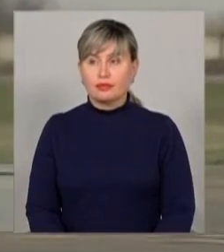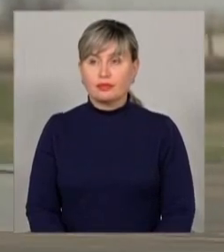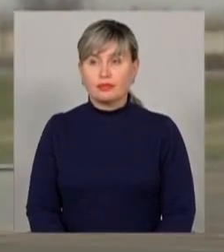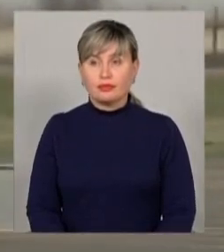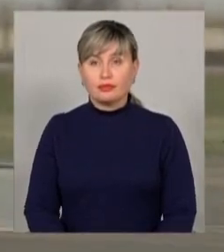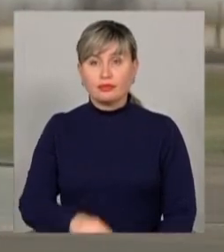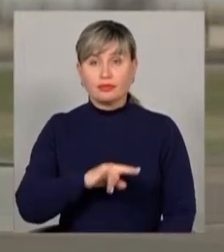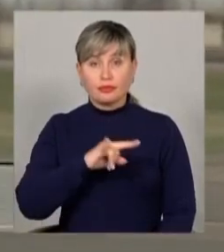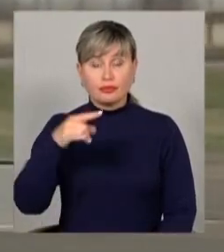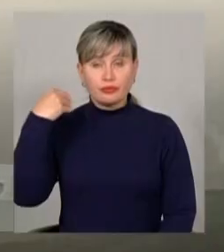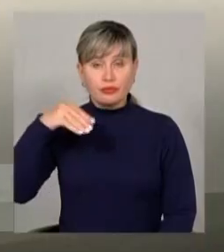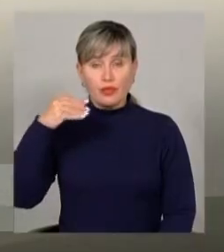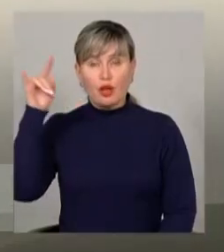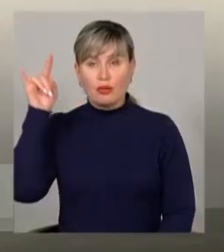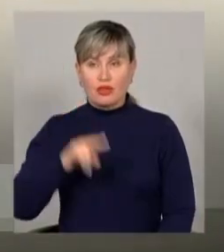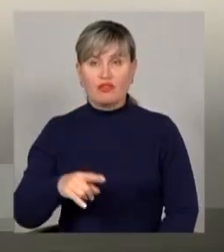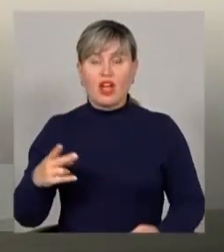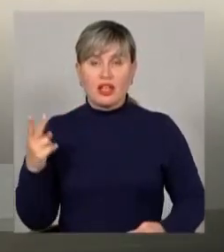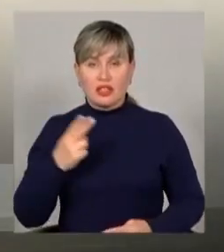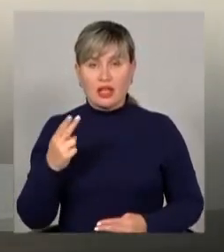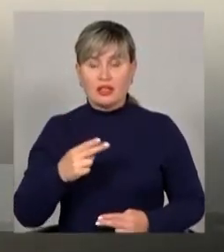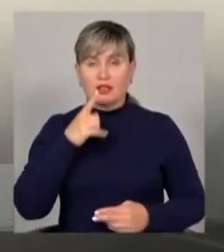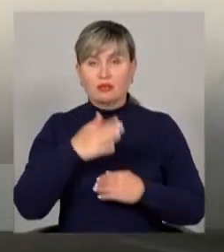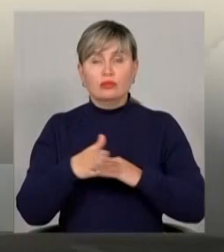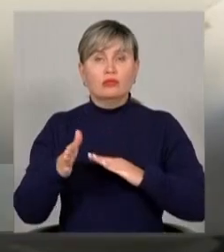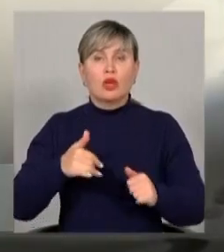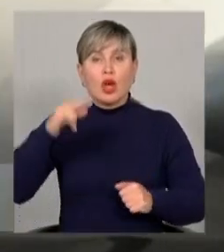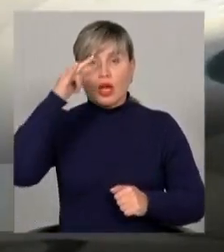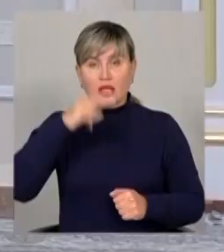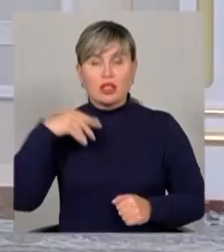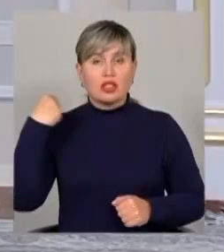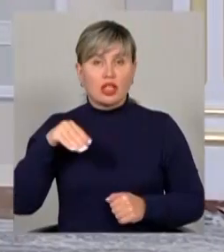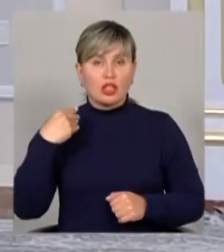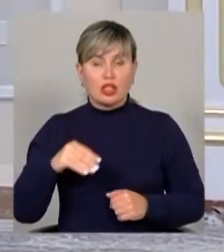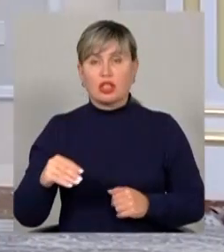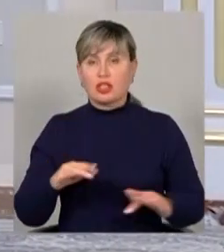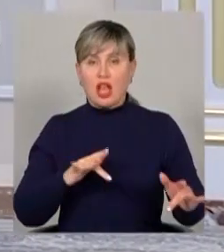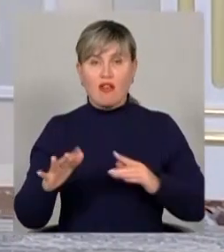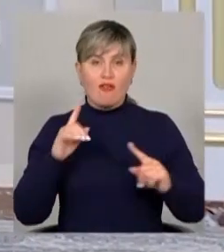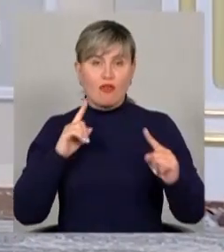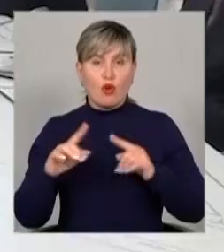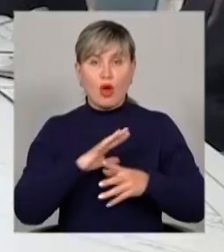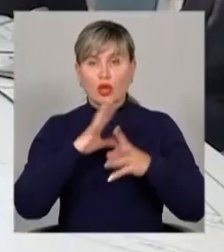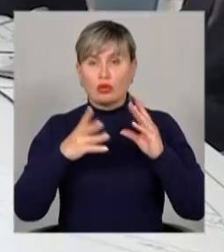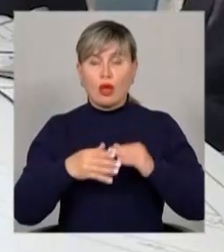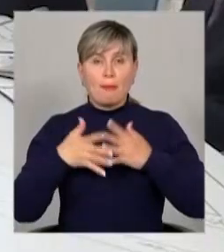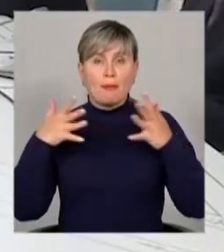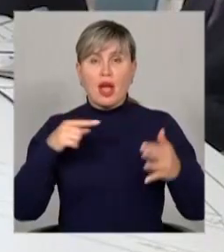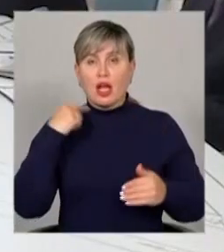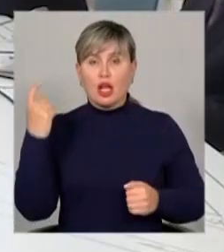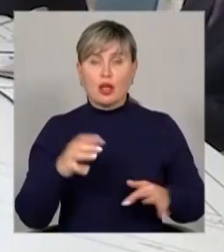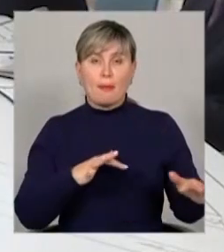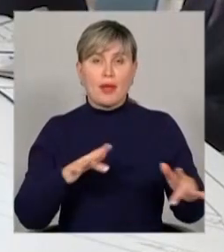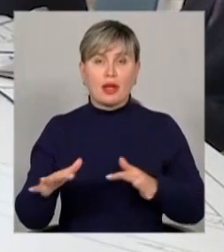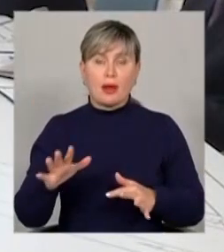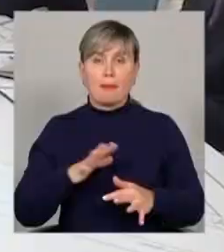Борт президента Таджикистана приземлился в Астане накануне после казахско-таджикского делового форума. Результатом масштабного экономического